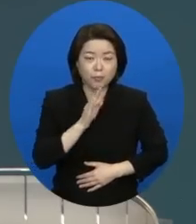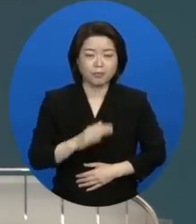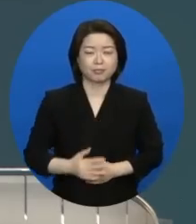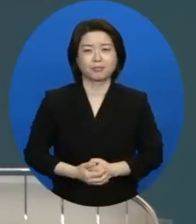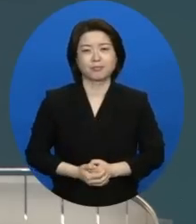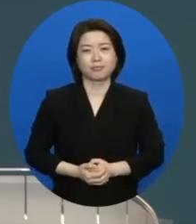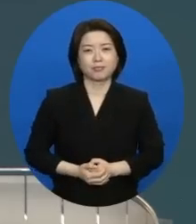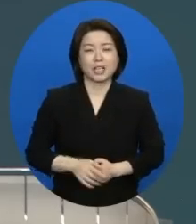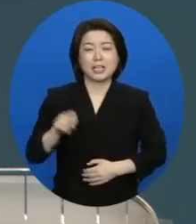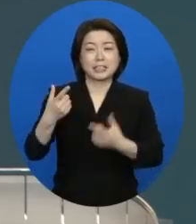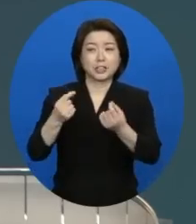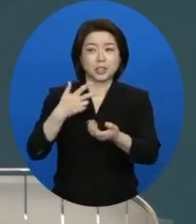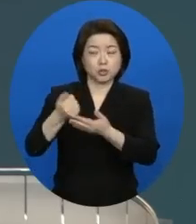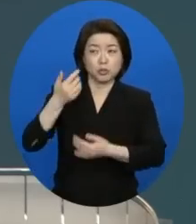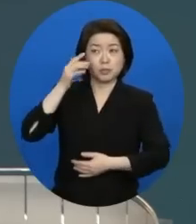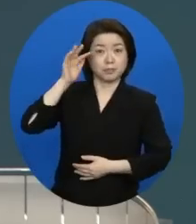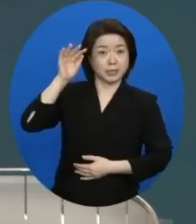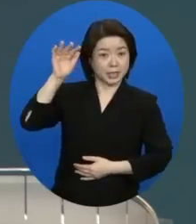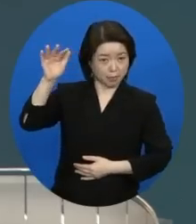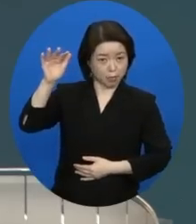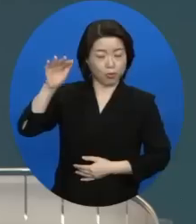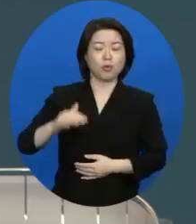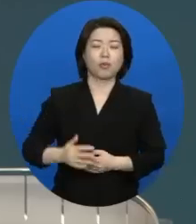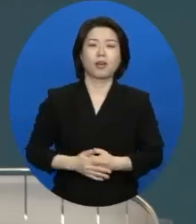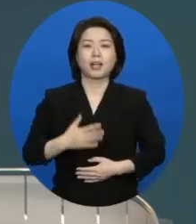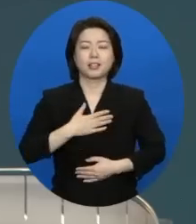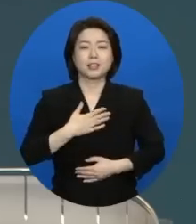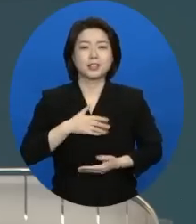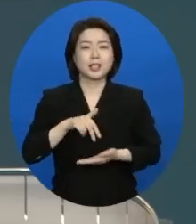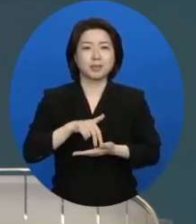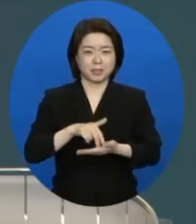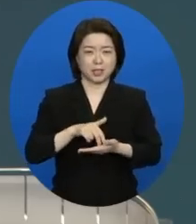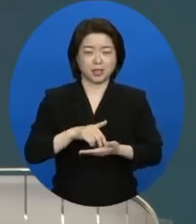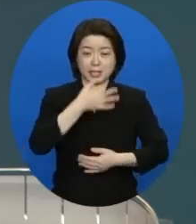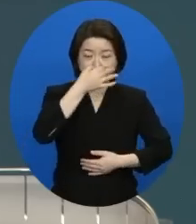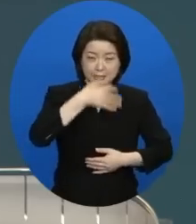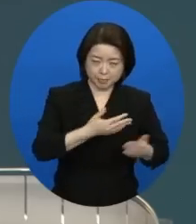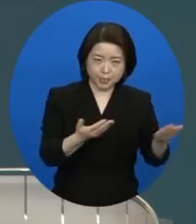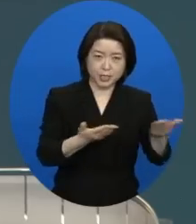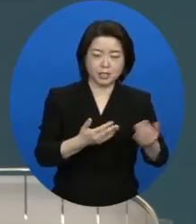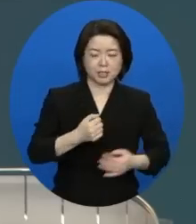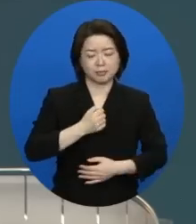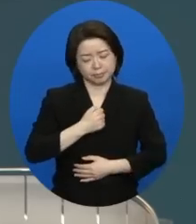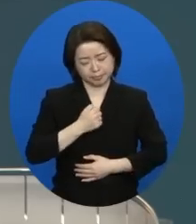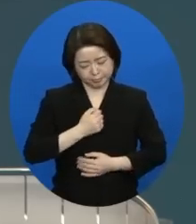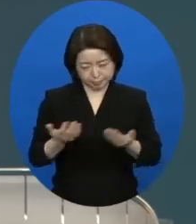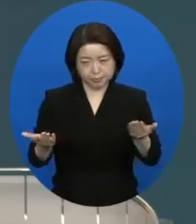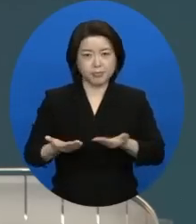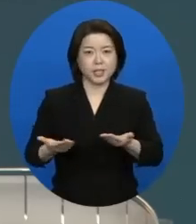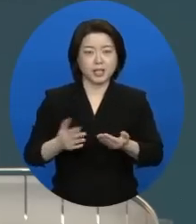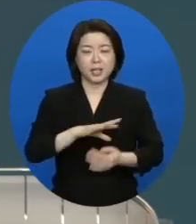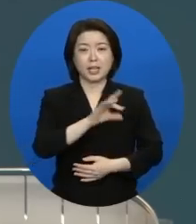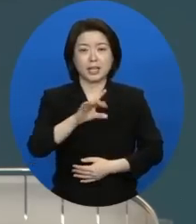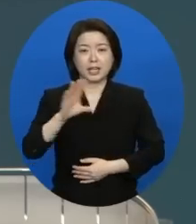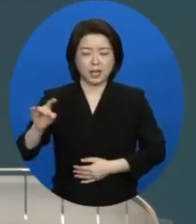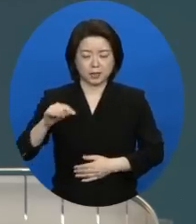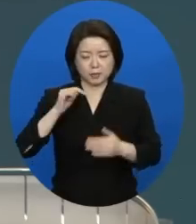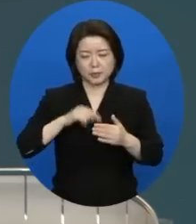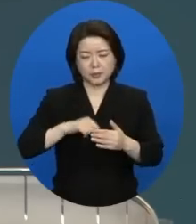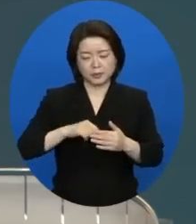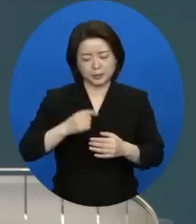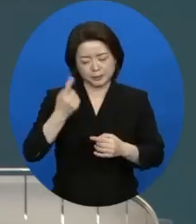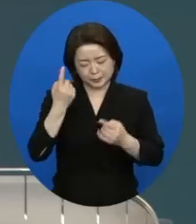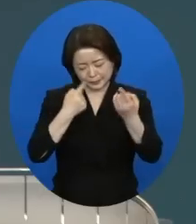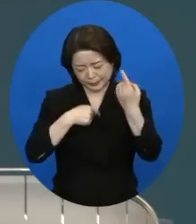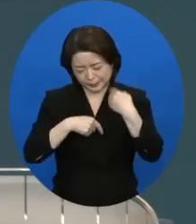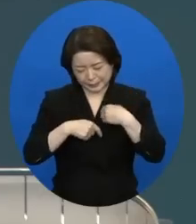그렇게 주님을 사모하다 보니까 저에게도 힘든 일, 답답한 일, 때때로 속이 뒤집어지는 일이